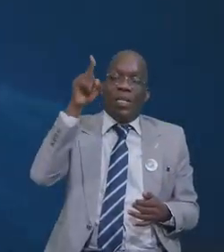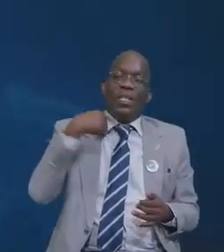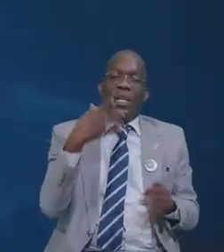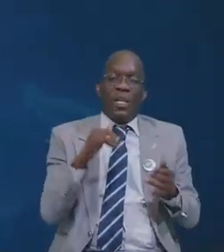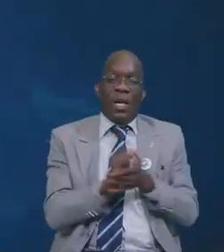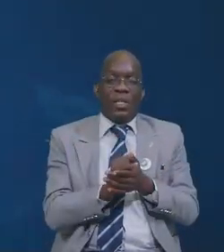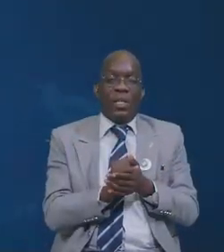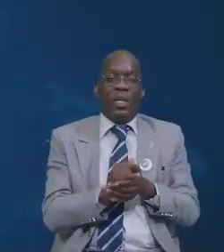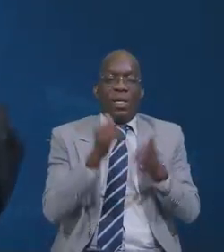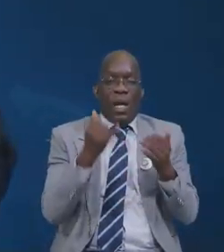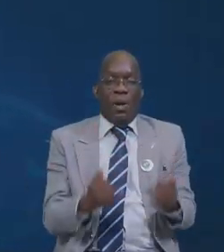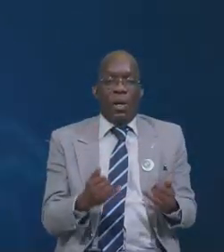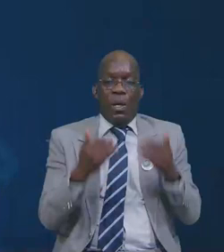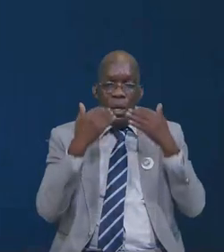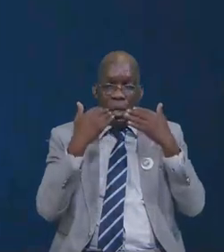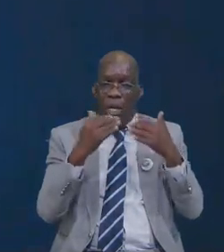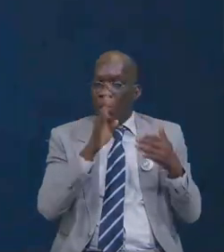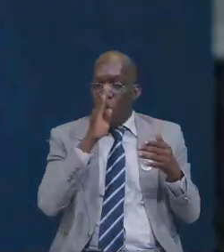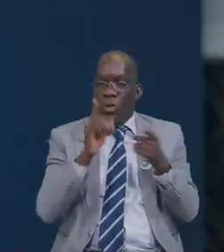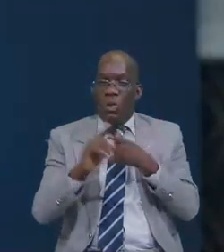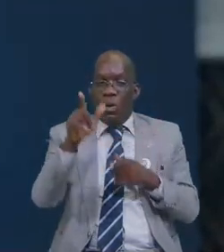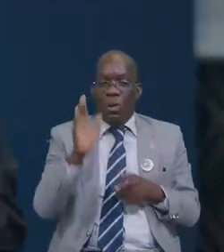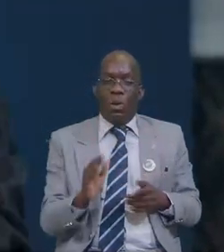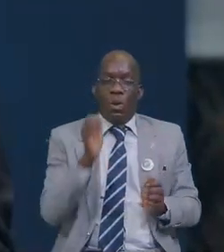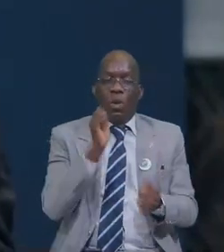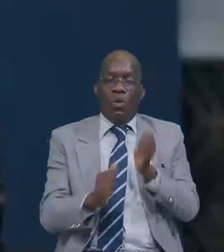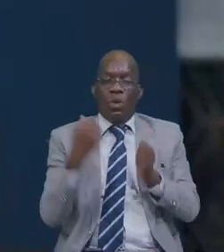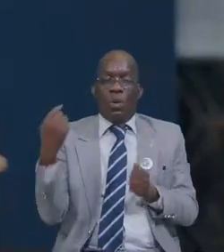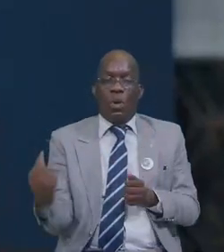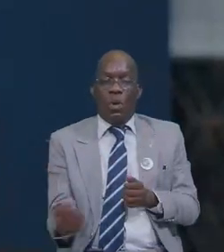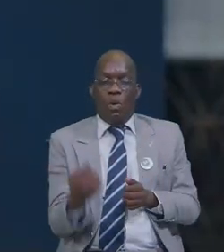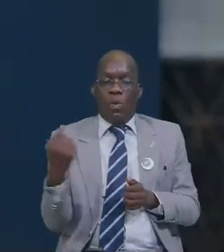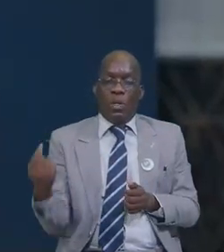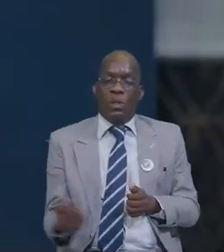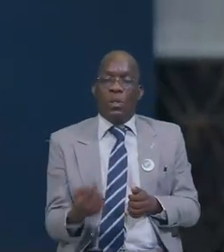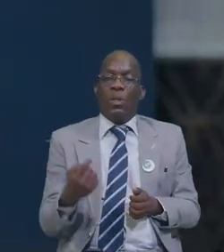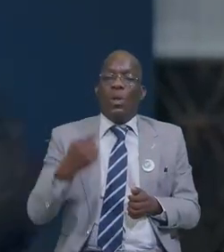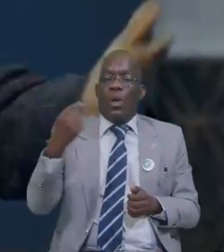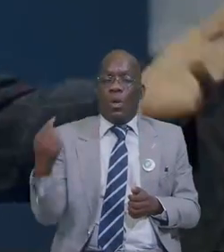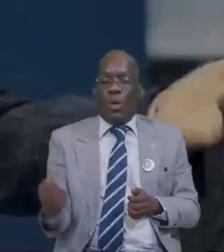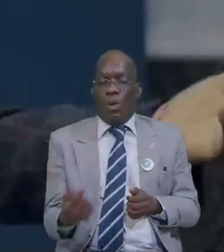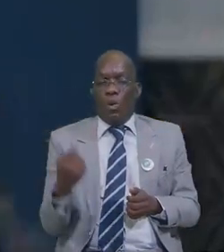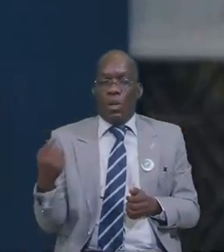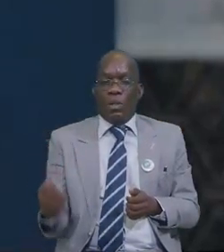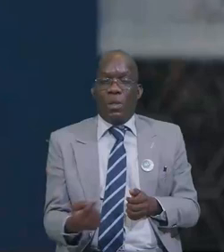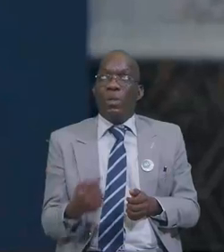maintenant, grâce soit rendue à Dieu qui nous fait, voyez cela, qui nous fait